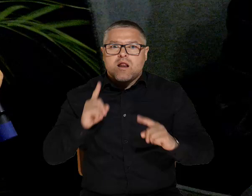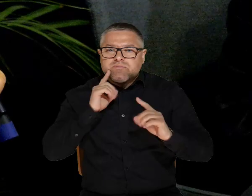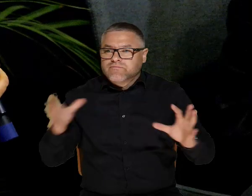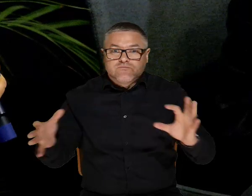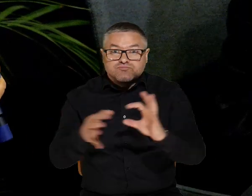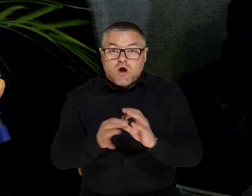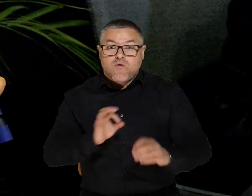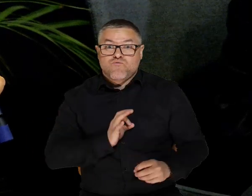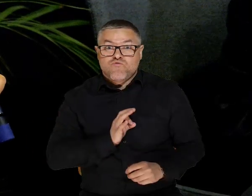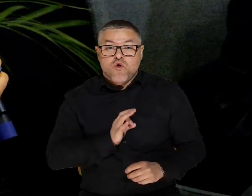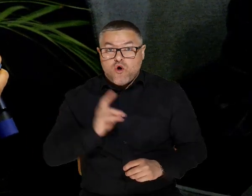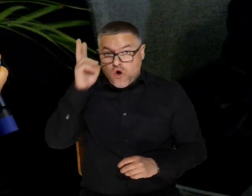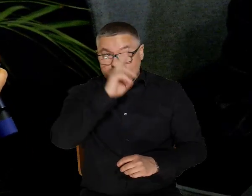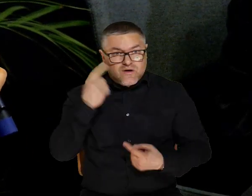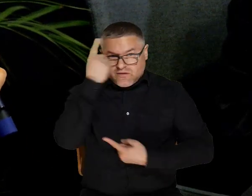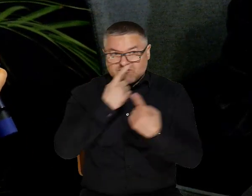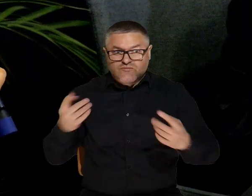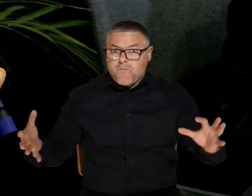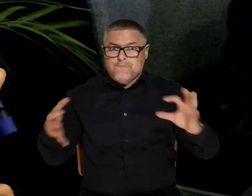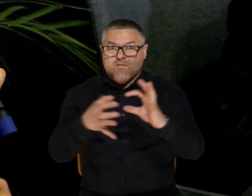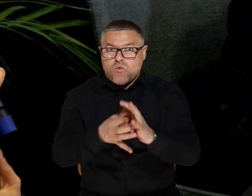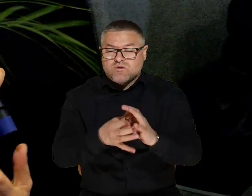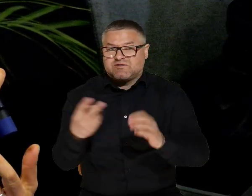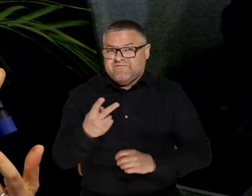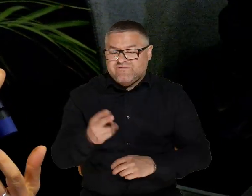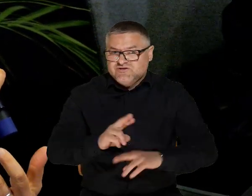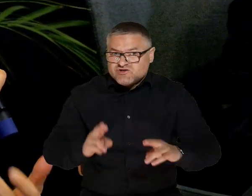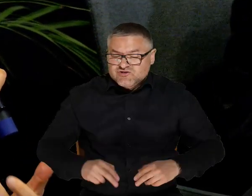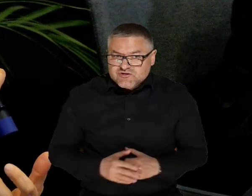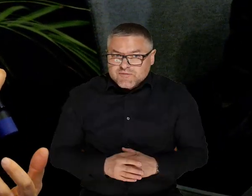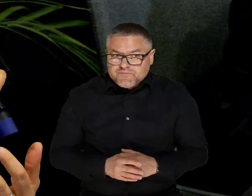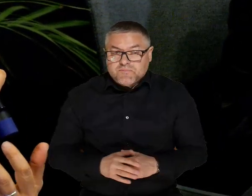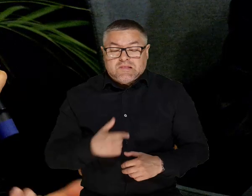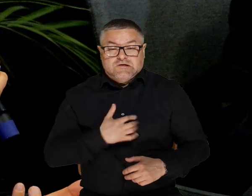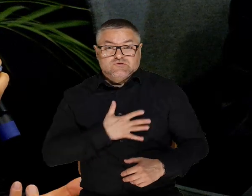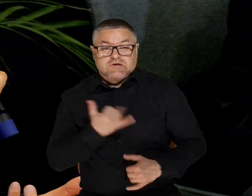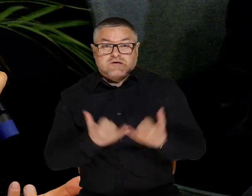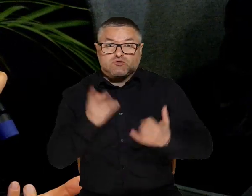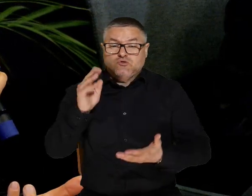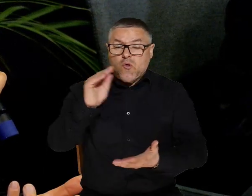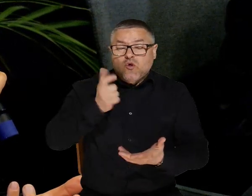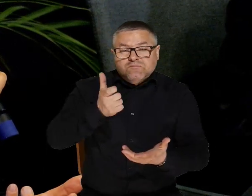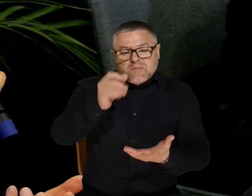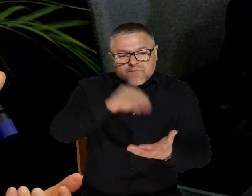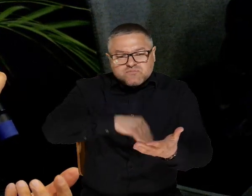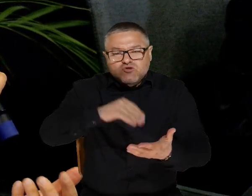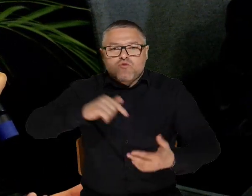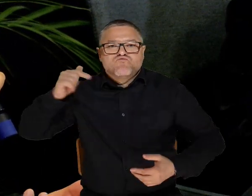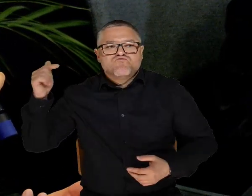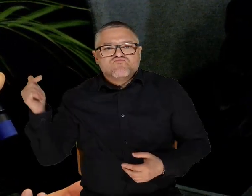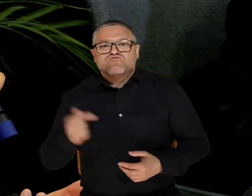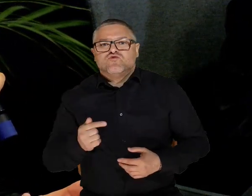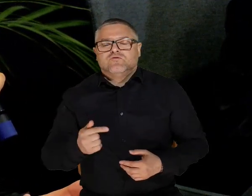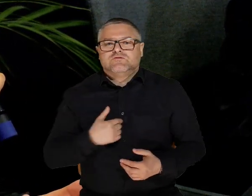ich nie łączył. Także coś takiego jest, że jak piszemy, to musimy po prostu zmierzyć